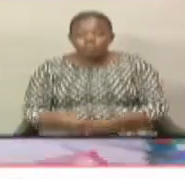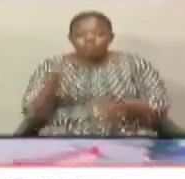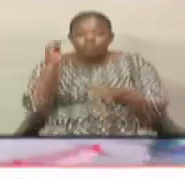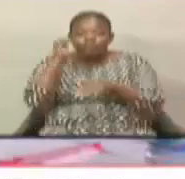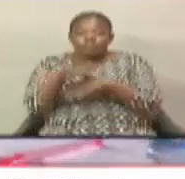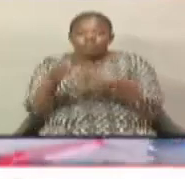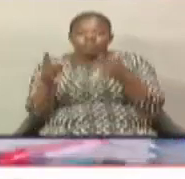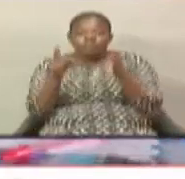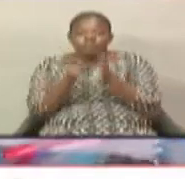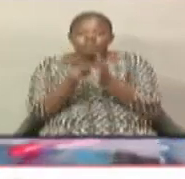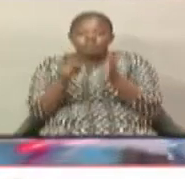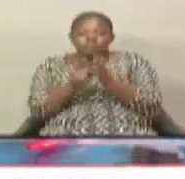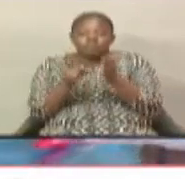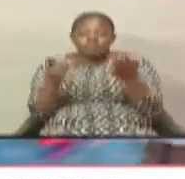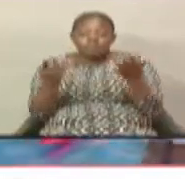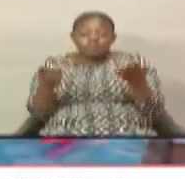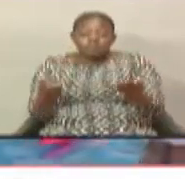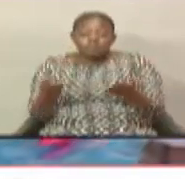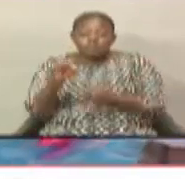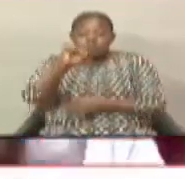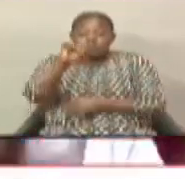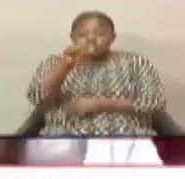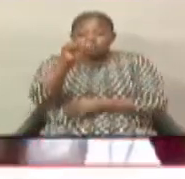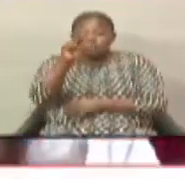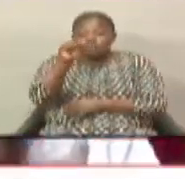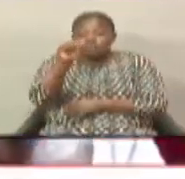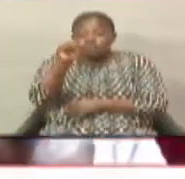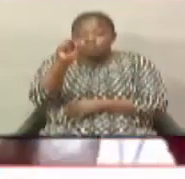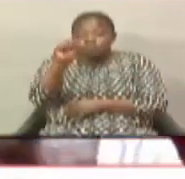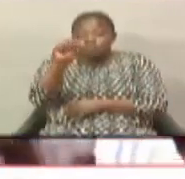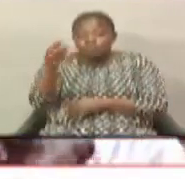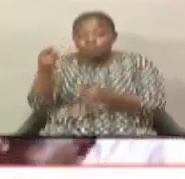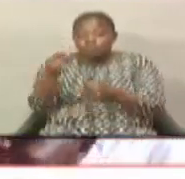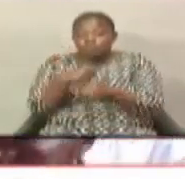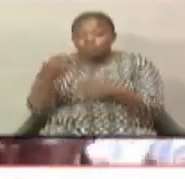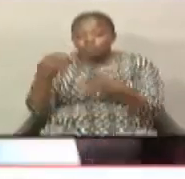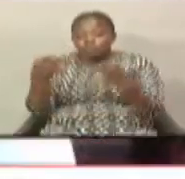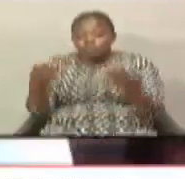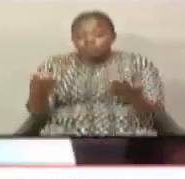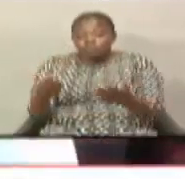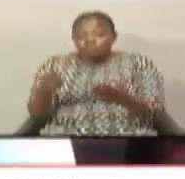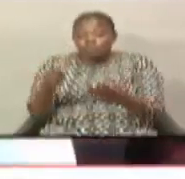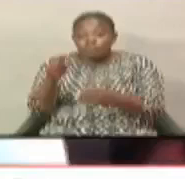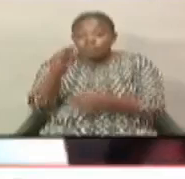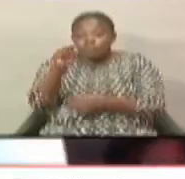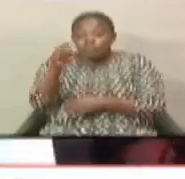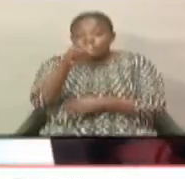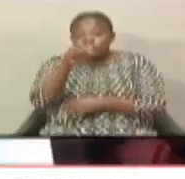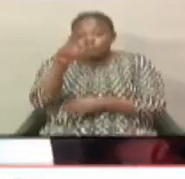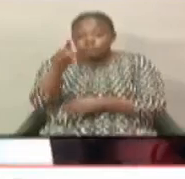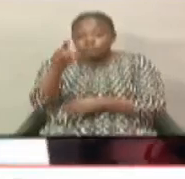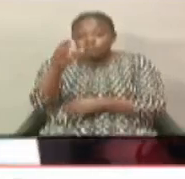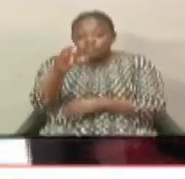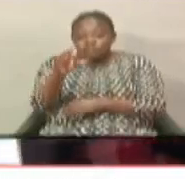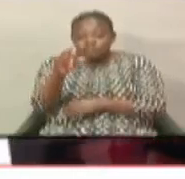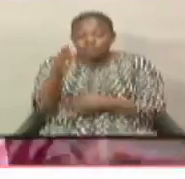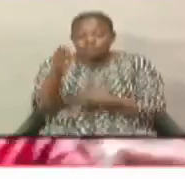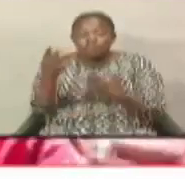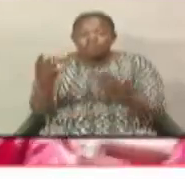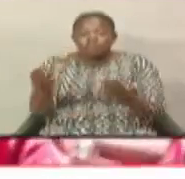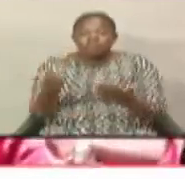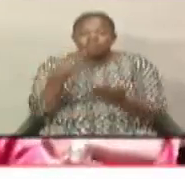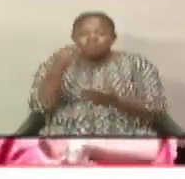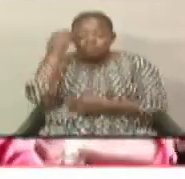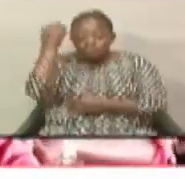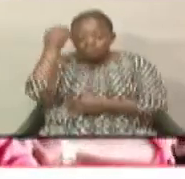Oluvannyuma Dr. Jonathan Mugenyi okuva mu kitongole ekisengeka ebisomesebwa mu ggwanga ekya National Curriculum Development Center, omu ku basaze